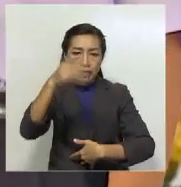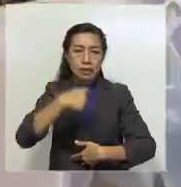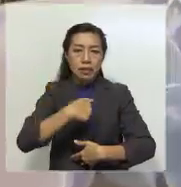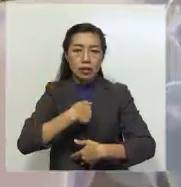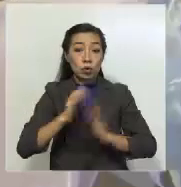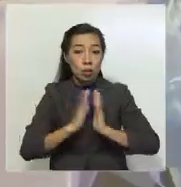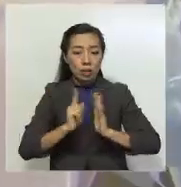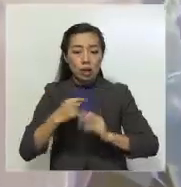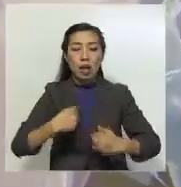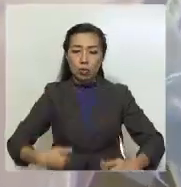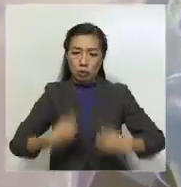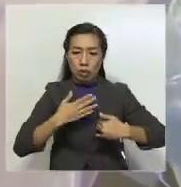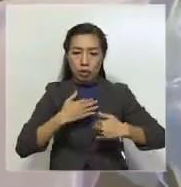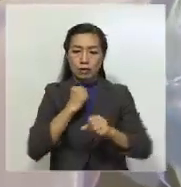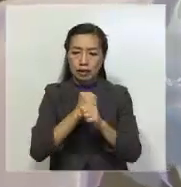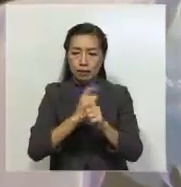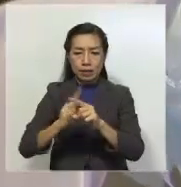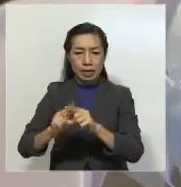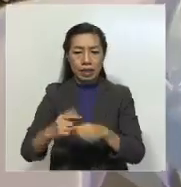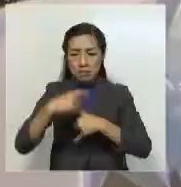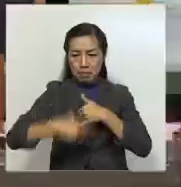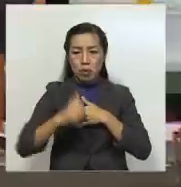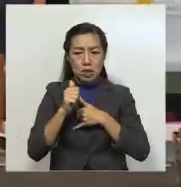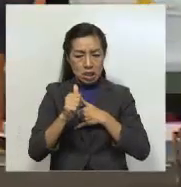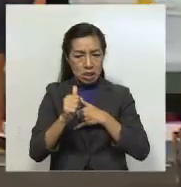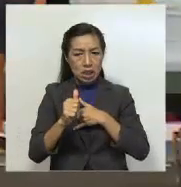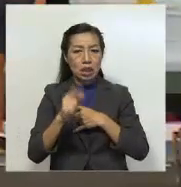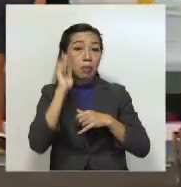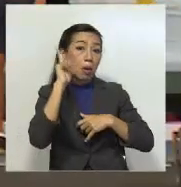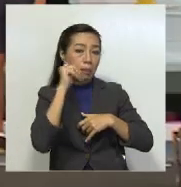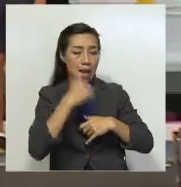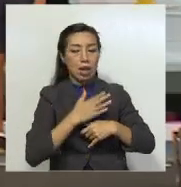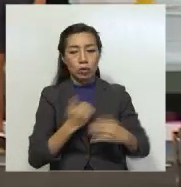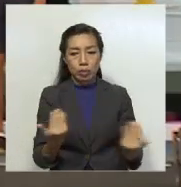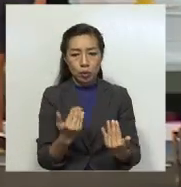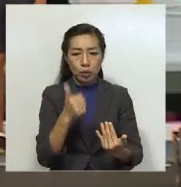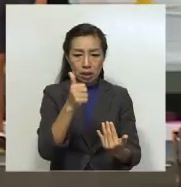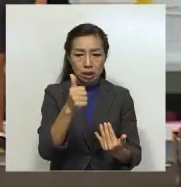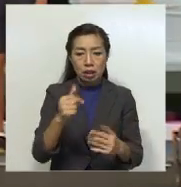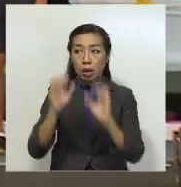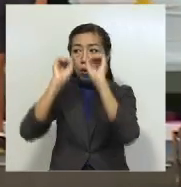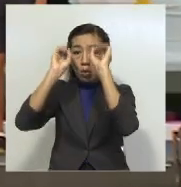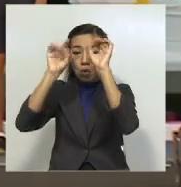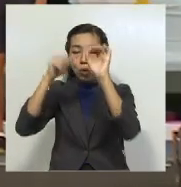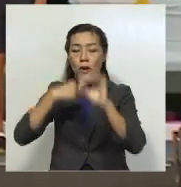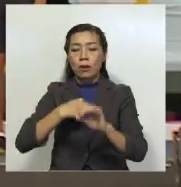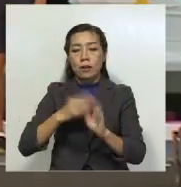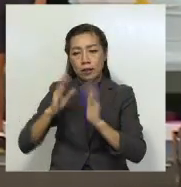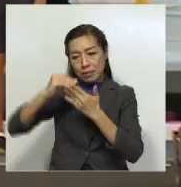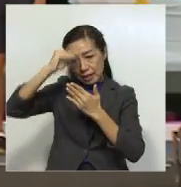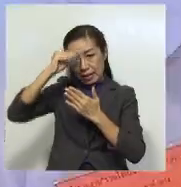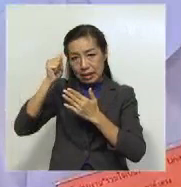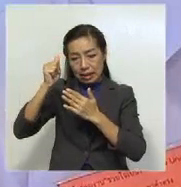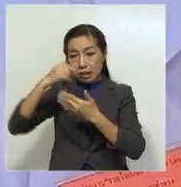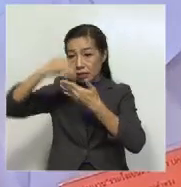ชีวิตต่อไปให้ดีที่สุดบนพื้นฐานการเป็นคนดีเป็นลูกที่ดีของพ่อแม่และเป็นลูกศิษย์ที่ดีตั้งใจศึกษาเล่